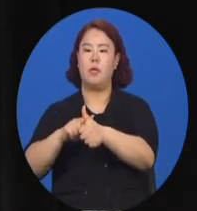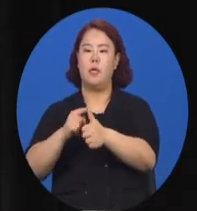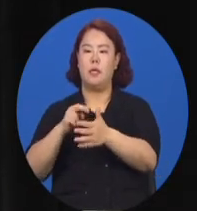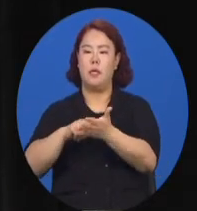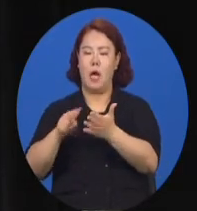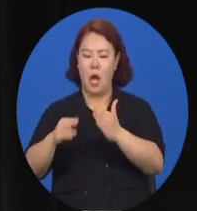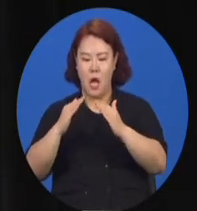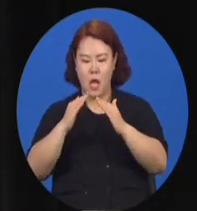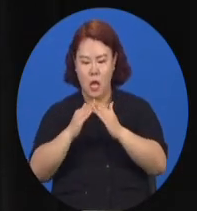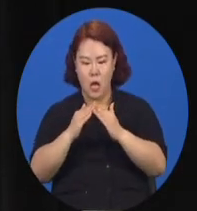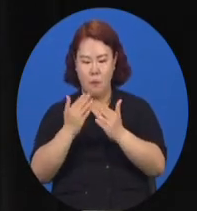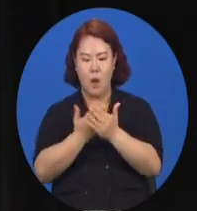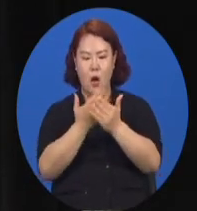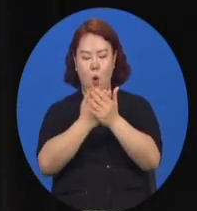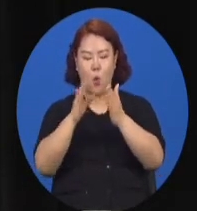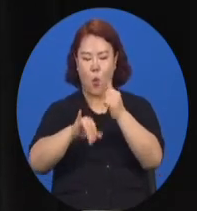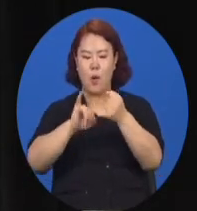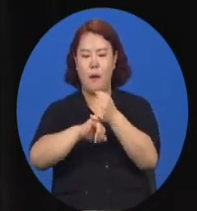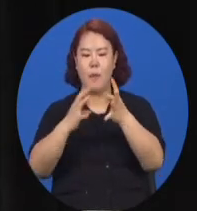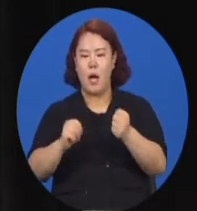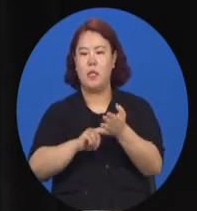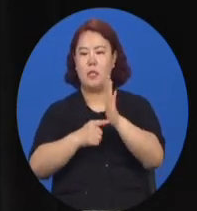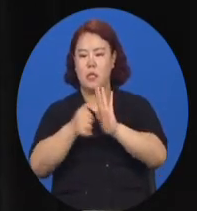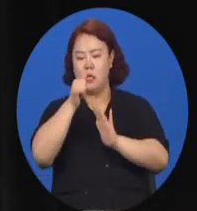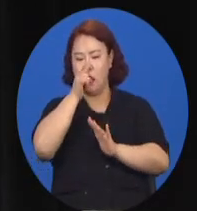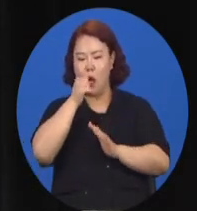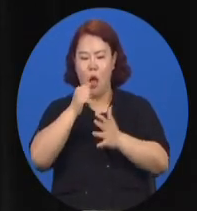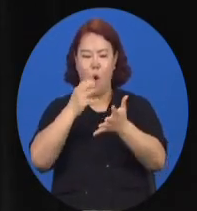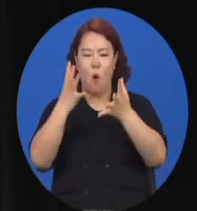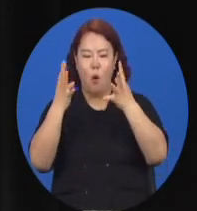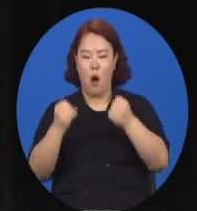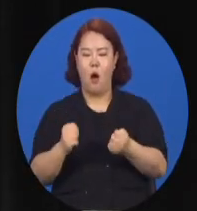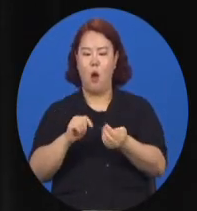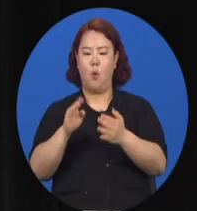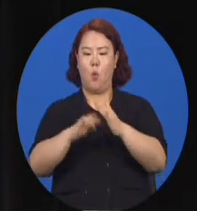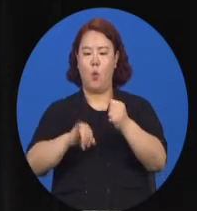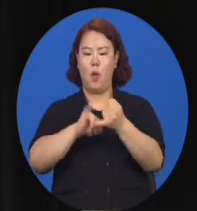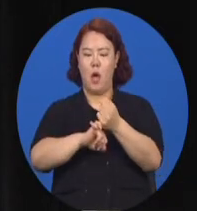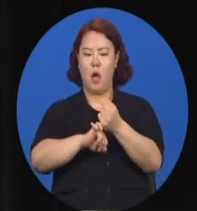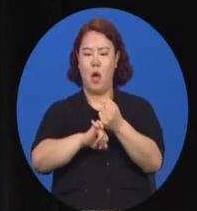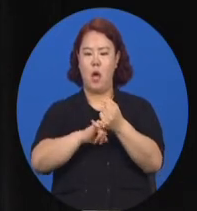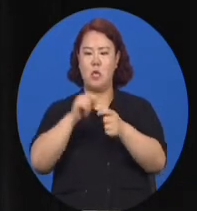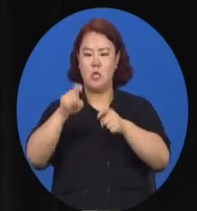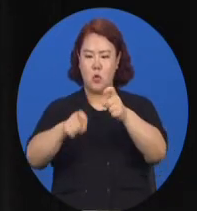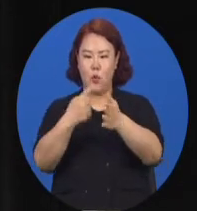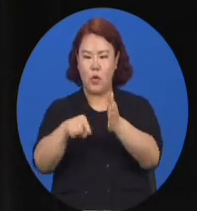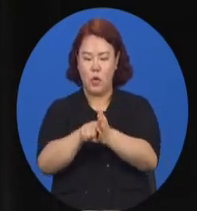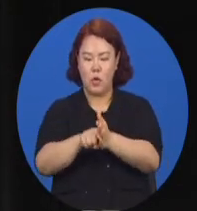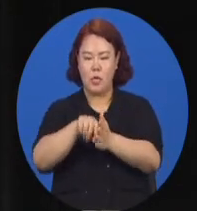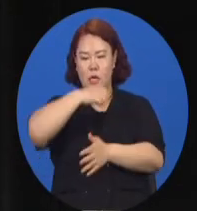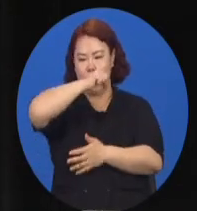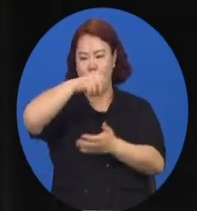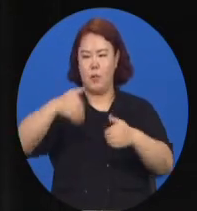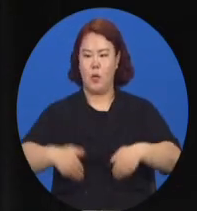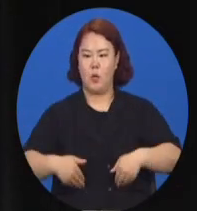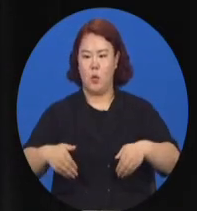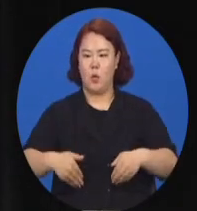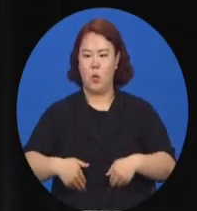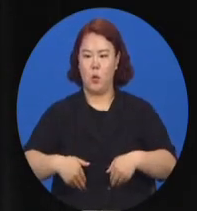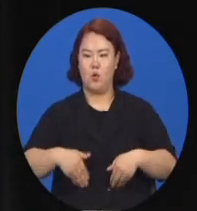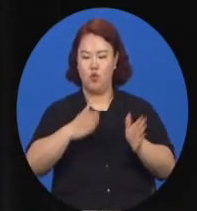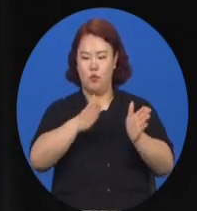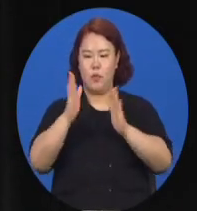많이 제시했습니다. 수많은 공약을 실천하려면 예산이 필요합니다. 준비된 대통령, 문재인의